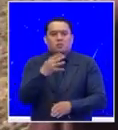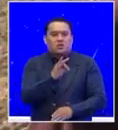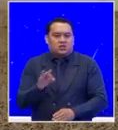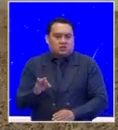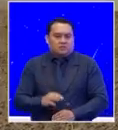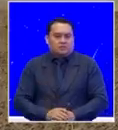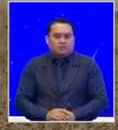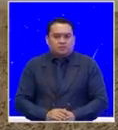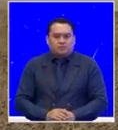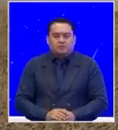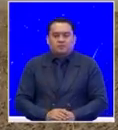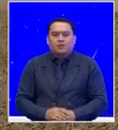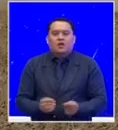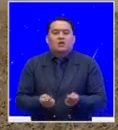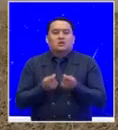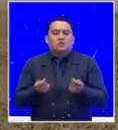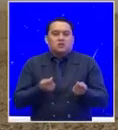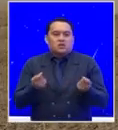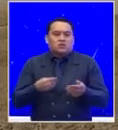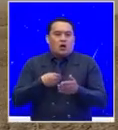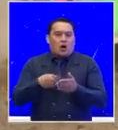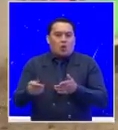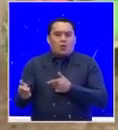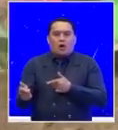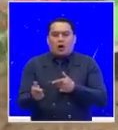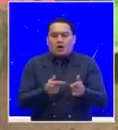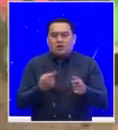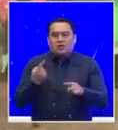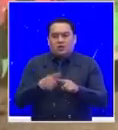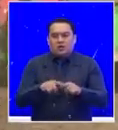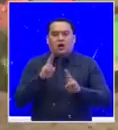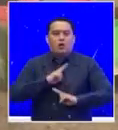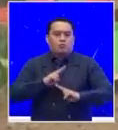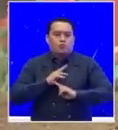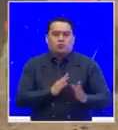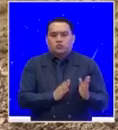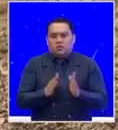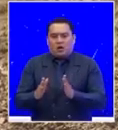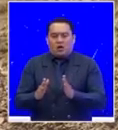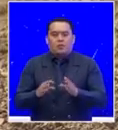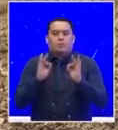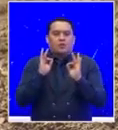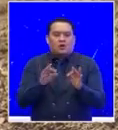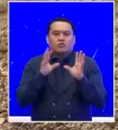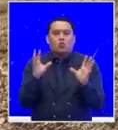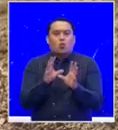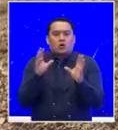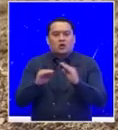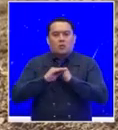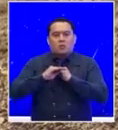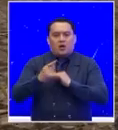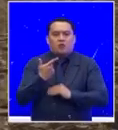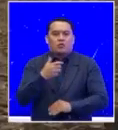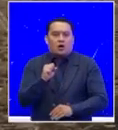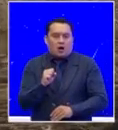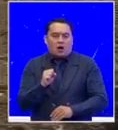5%. Семена закуплены, техника работает, ГСМ предостаточно. Теперь дело за главным – правильный уход за полями. С одного